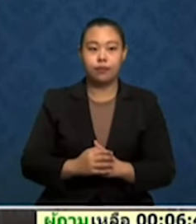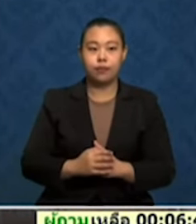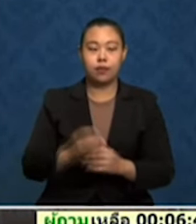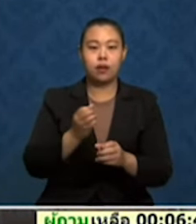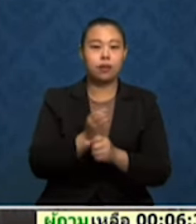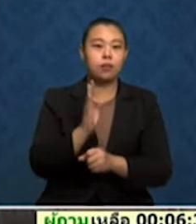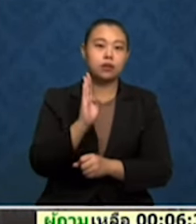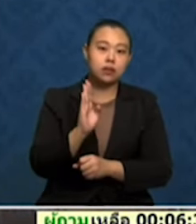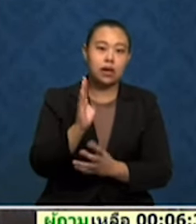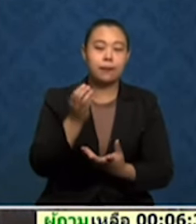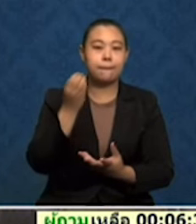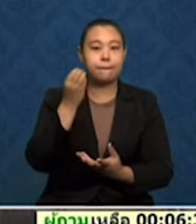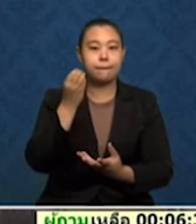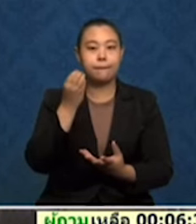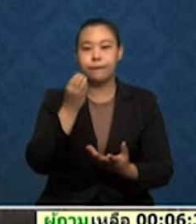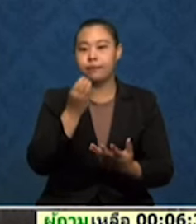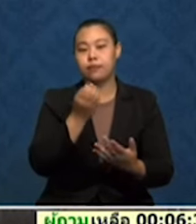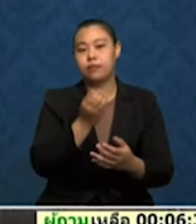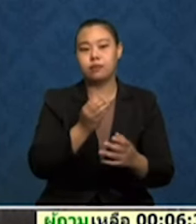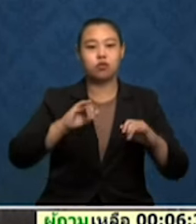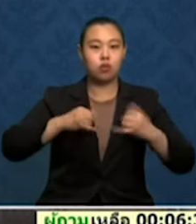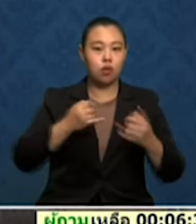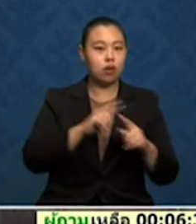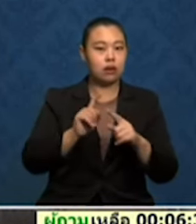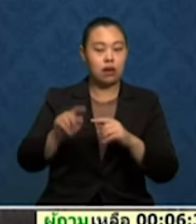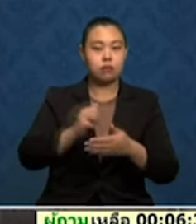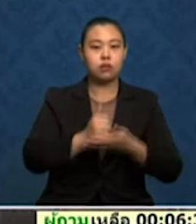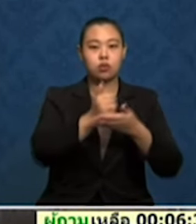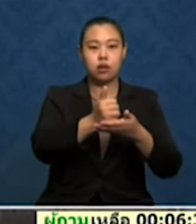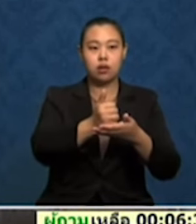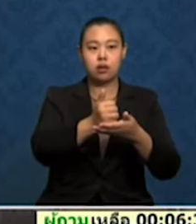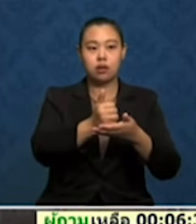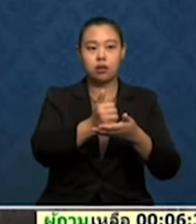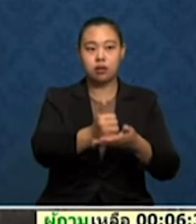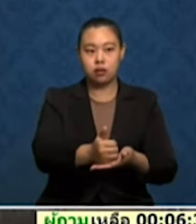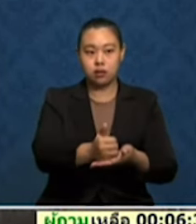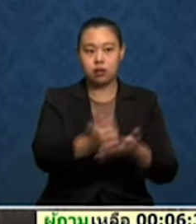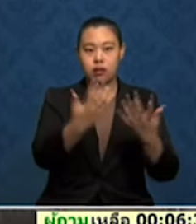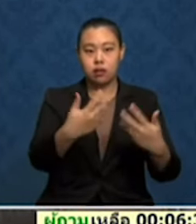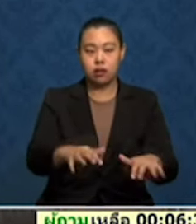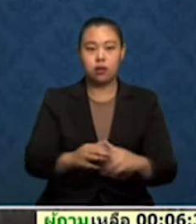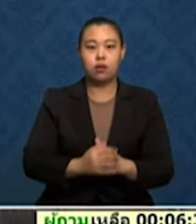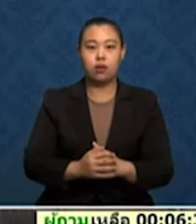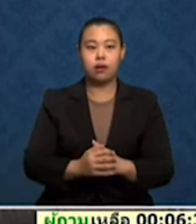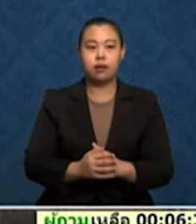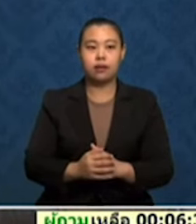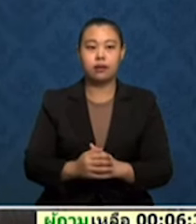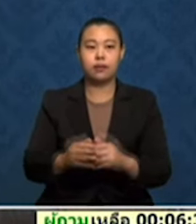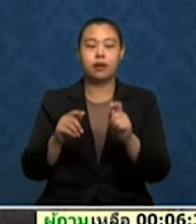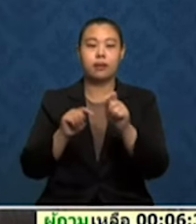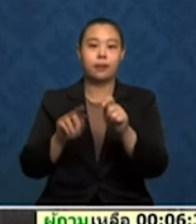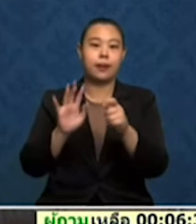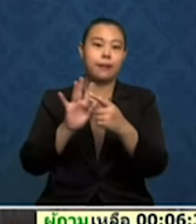นักท่องเที่ยวแล้วในกรณีของเมืองแม่สายเราจะกอบกู้เมืองให้เมืองแม่สายกลับม